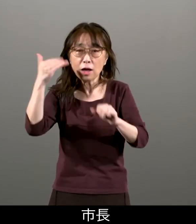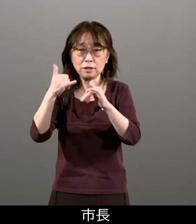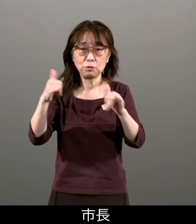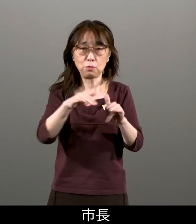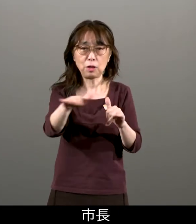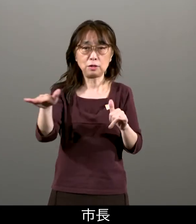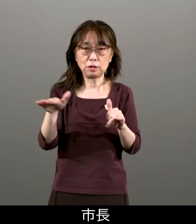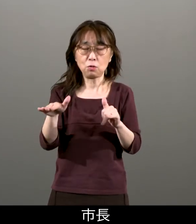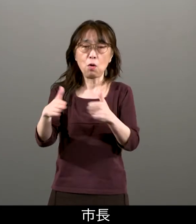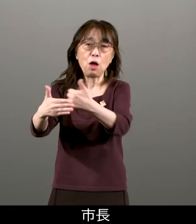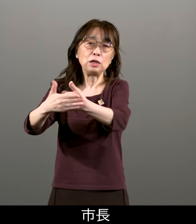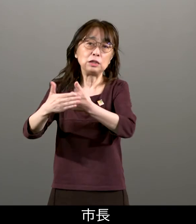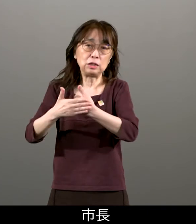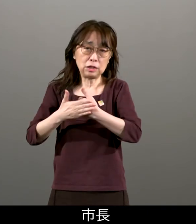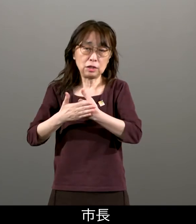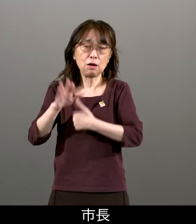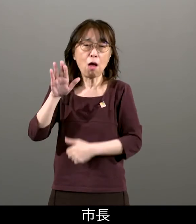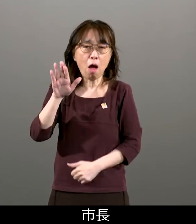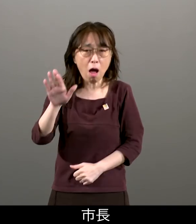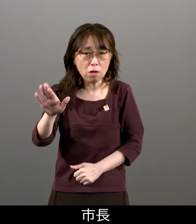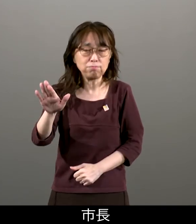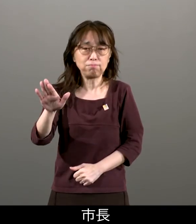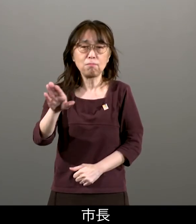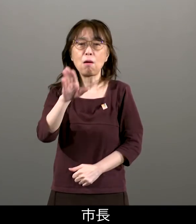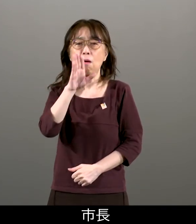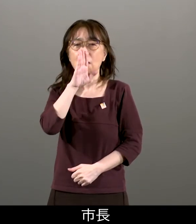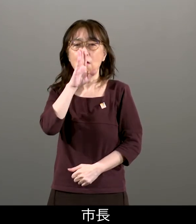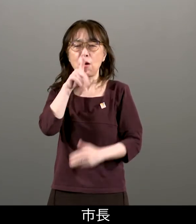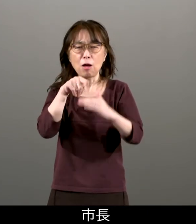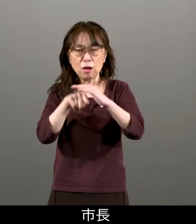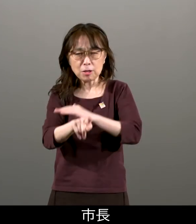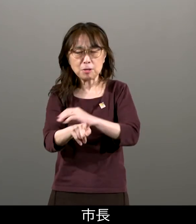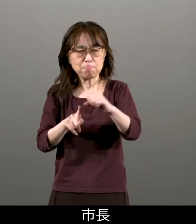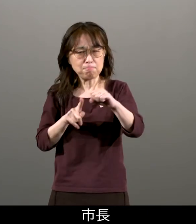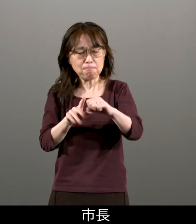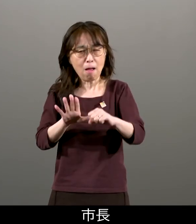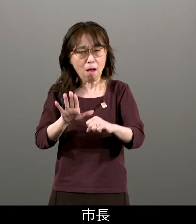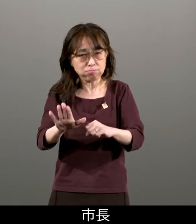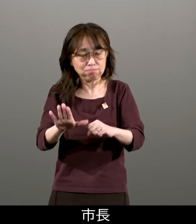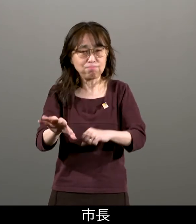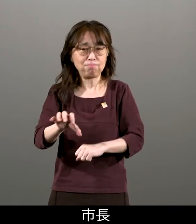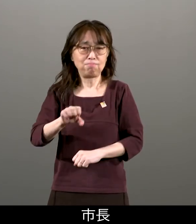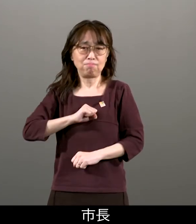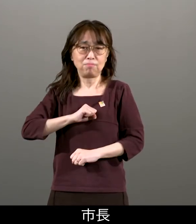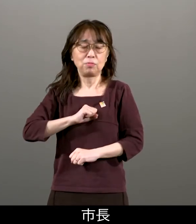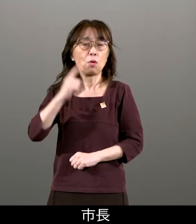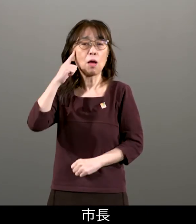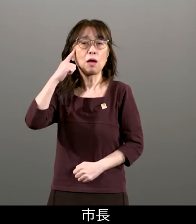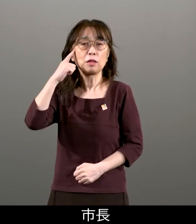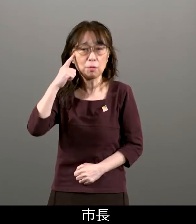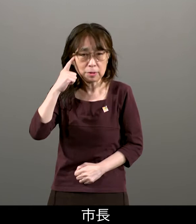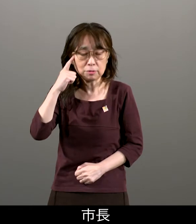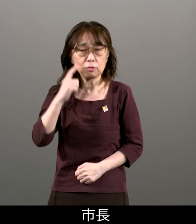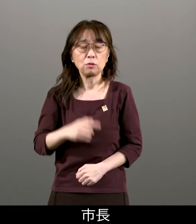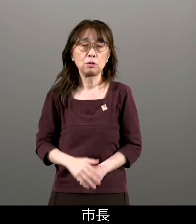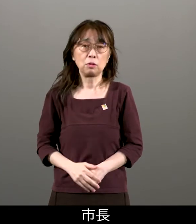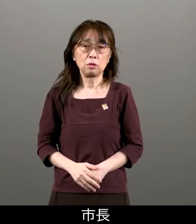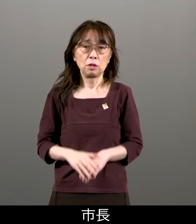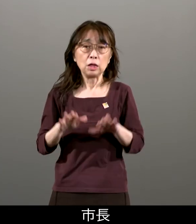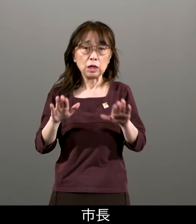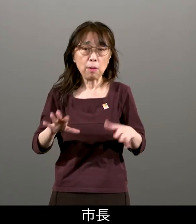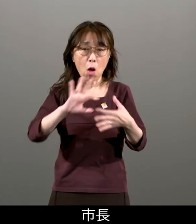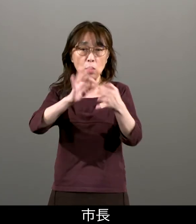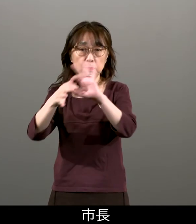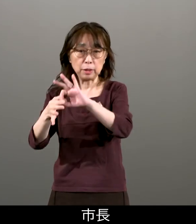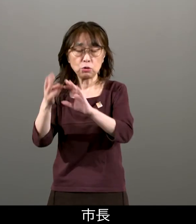の支持を得られたということは、大きな意義を持つものと考えているところであります。そしてこのオリン